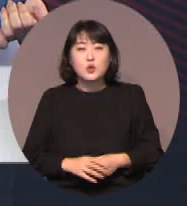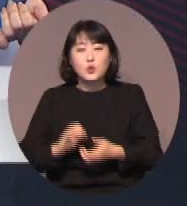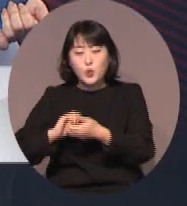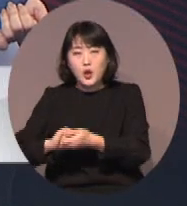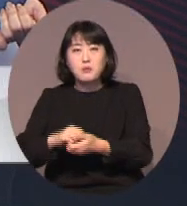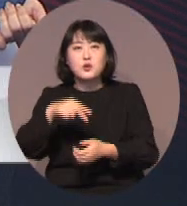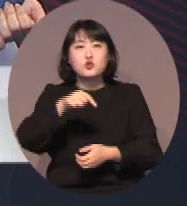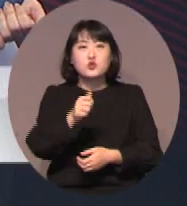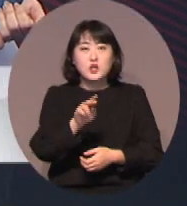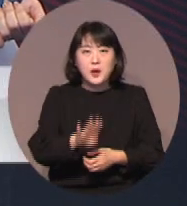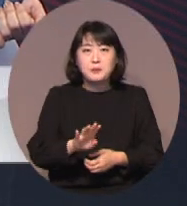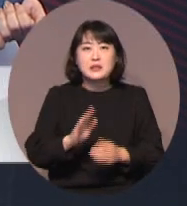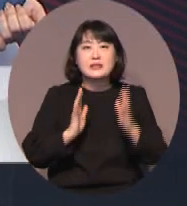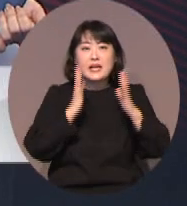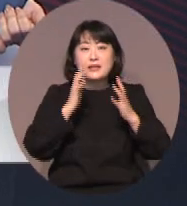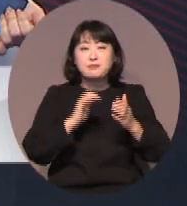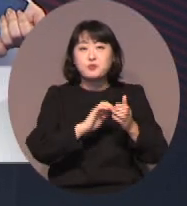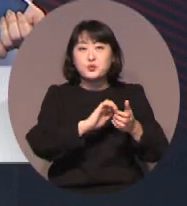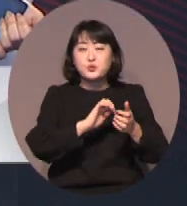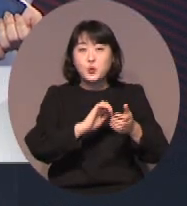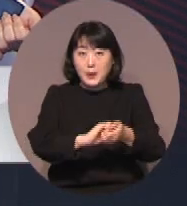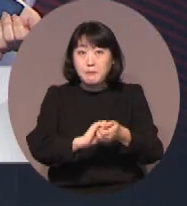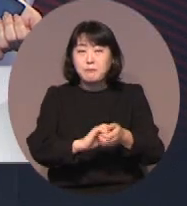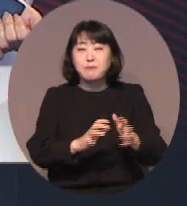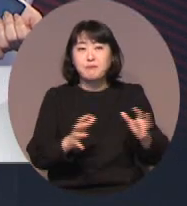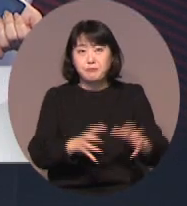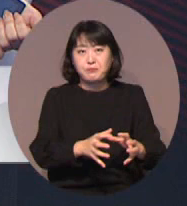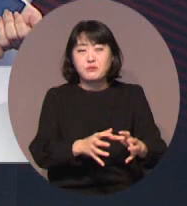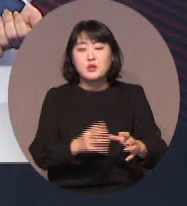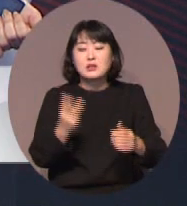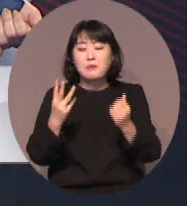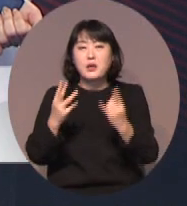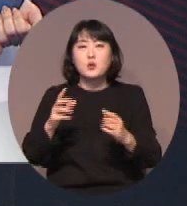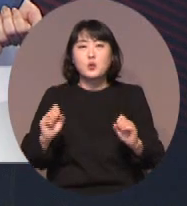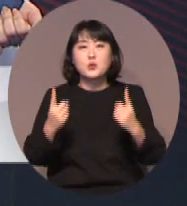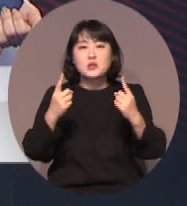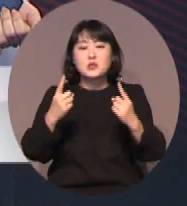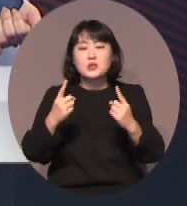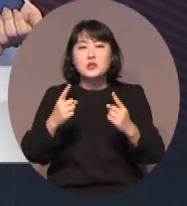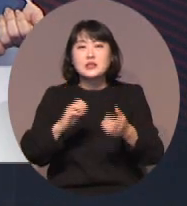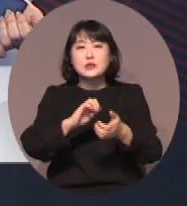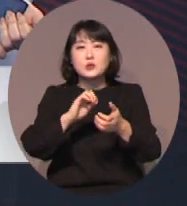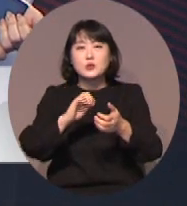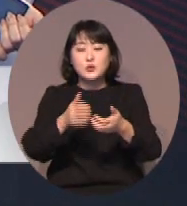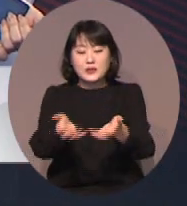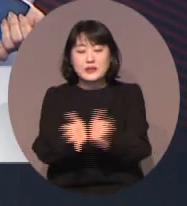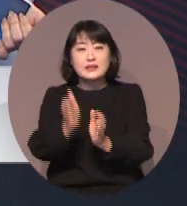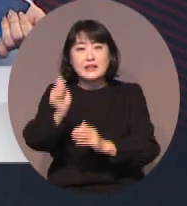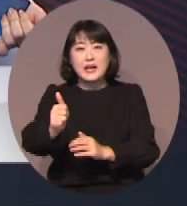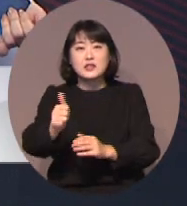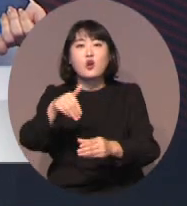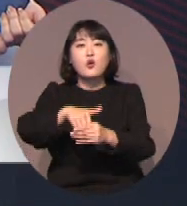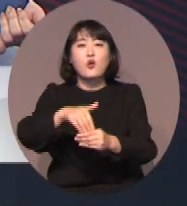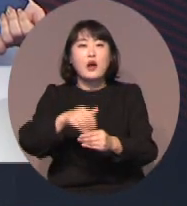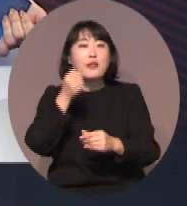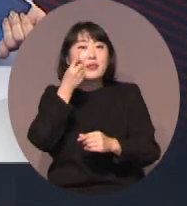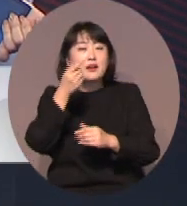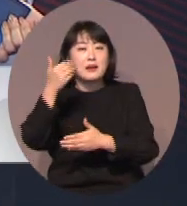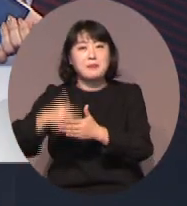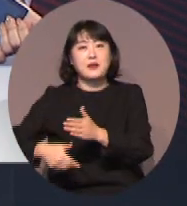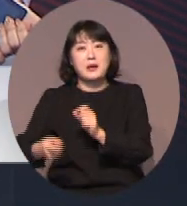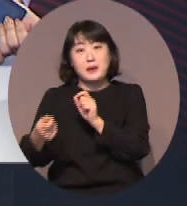농협과 수협 산림조합의 조합장을 뽑는 제3회 전국 동시 조합장 선거가 한 달 앞으로 다가왔습니다